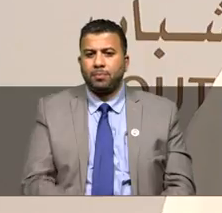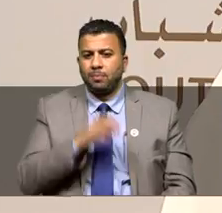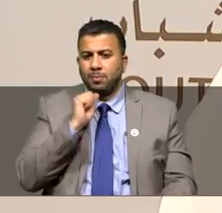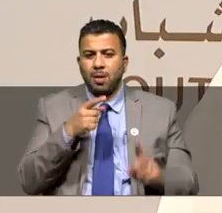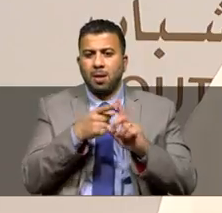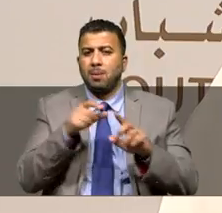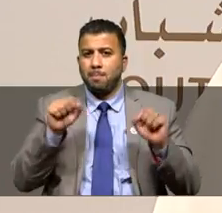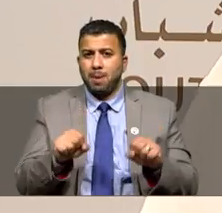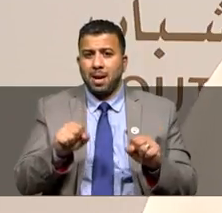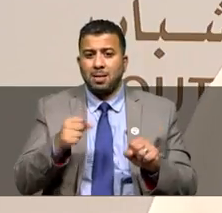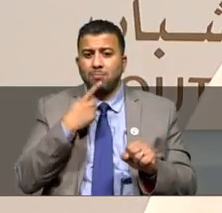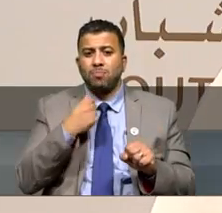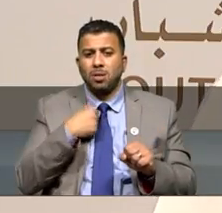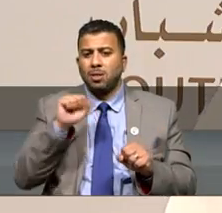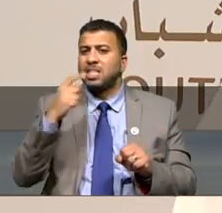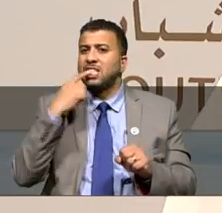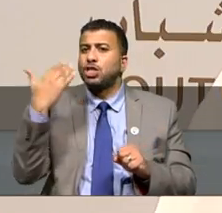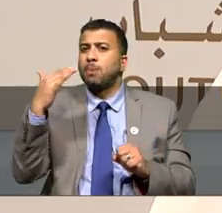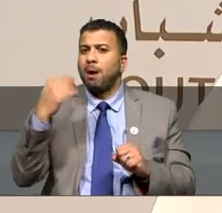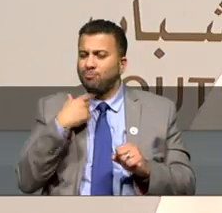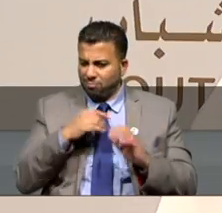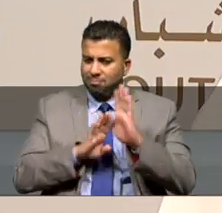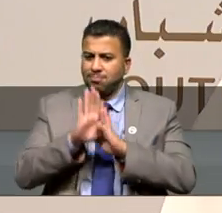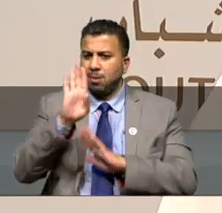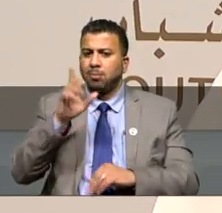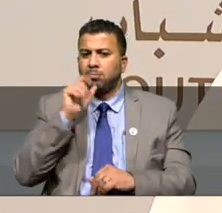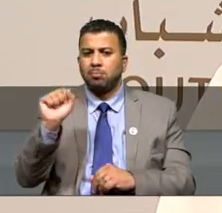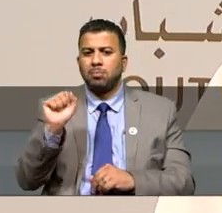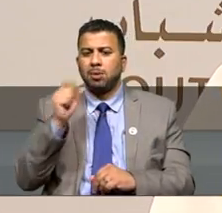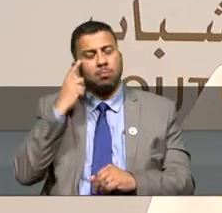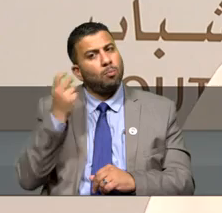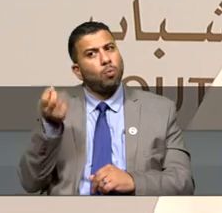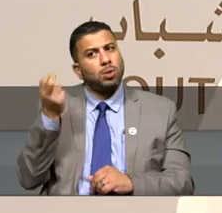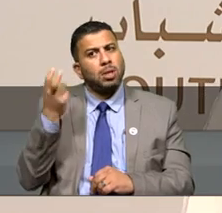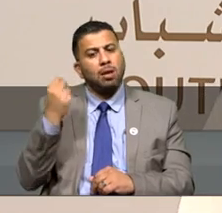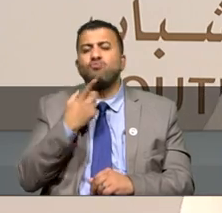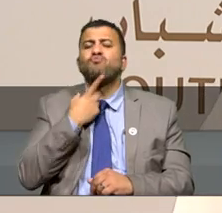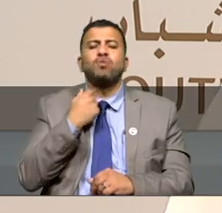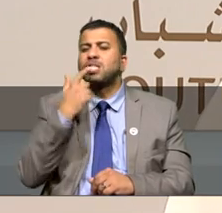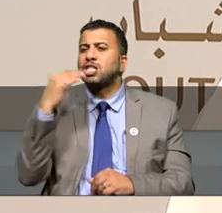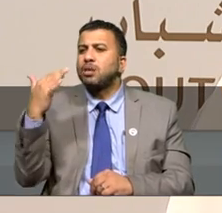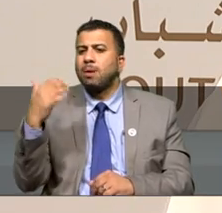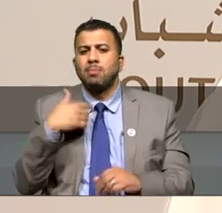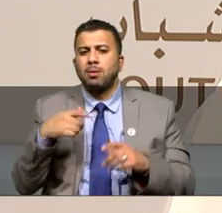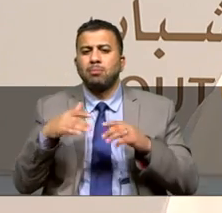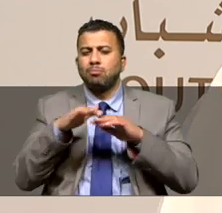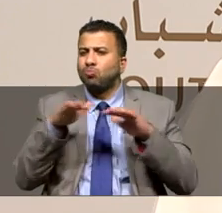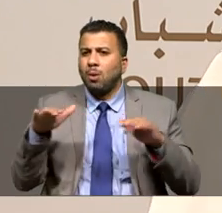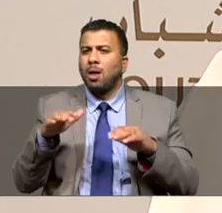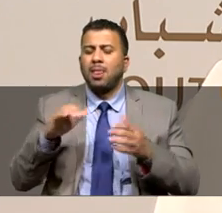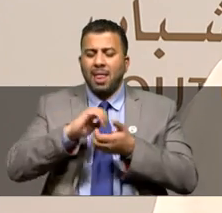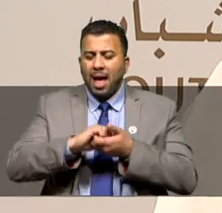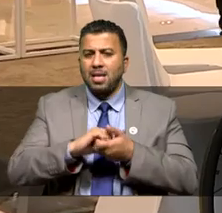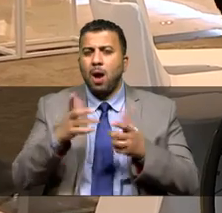دخول مجالس الشباب اللي هو إبراز دور الشباب، توصيل همومهم، مقترحاتهم، أمنياتهم، سواء على المستوى الاتحادي أو على